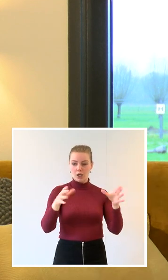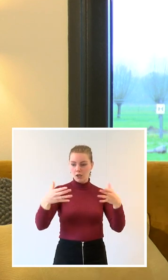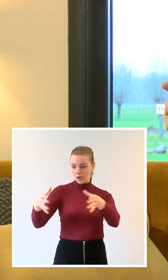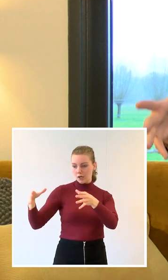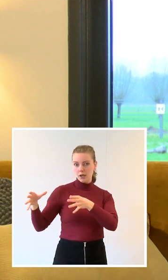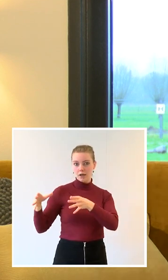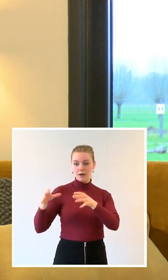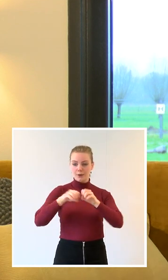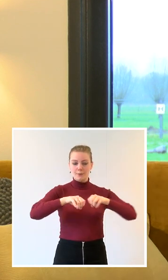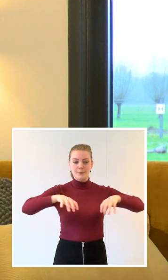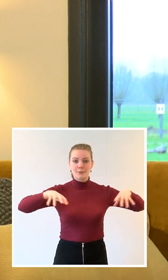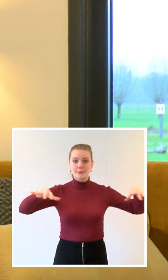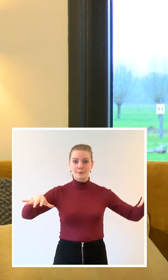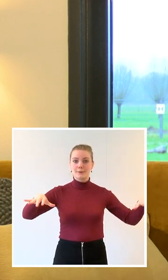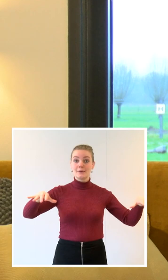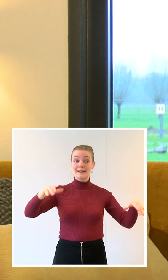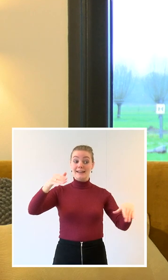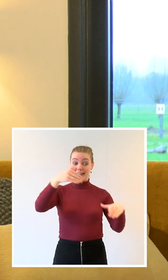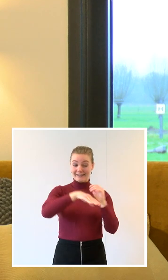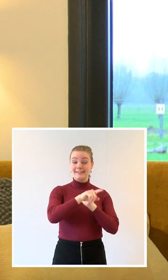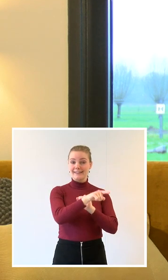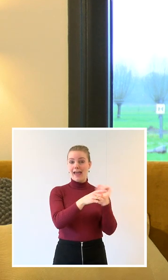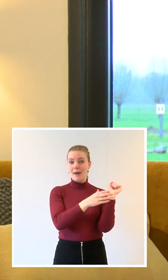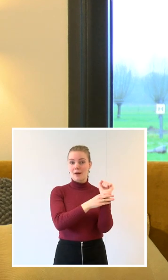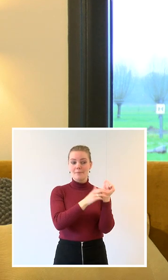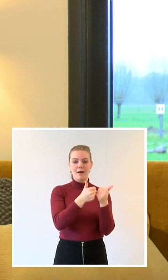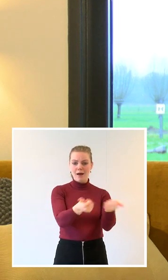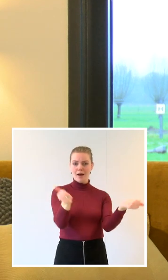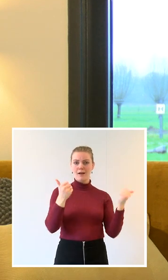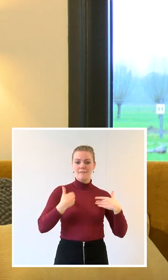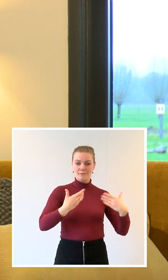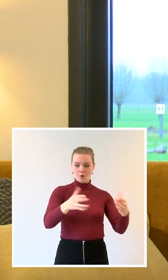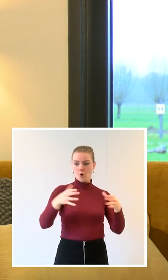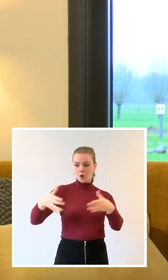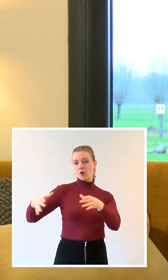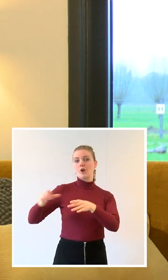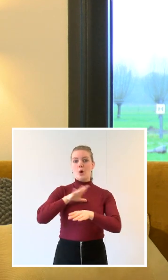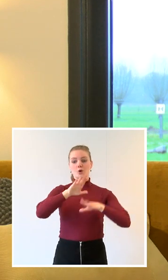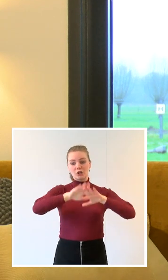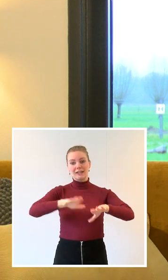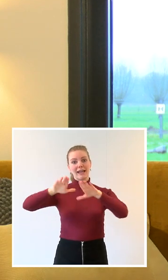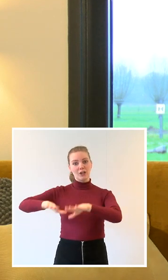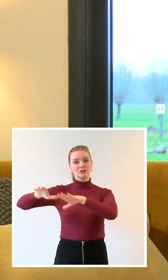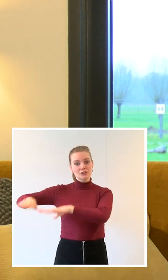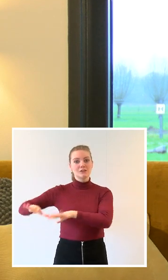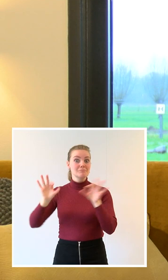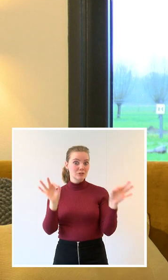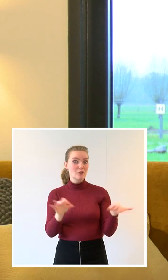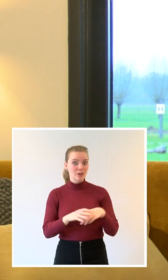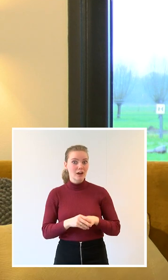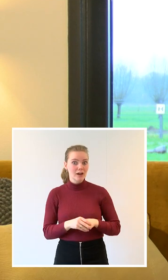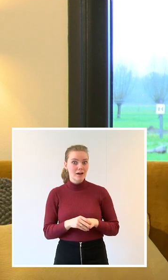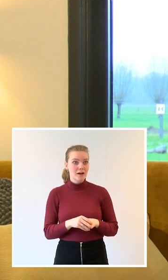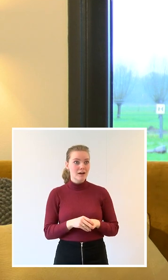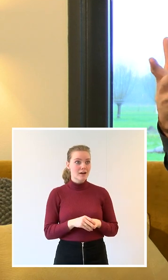alle volken gezegend zullen worden. Dat is bijzonder. Dat de zegen voor Abraham